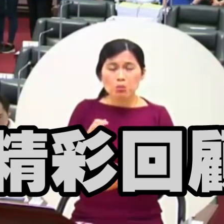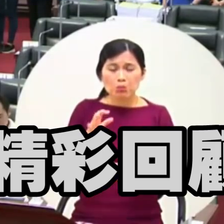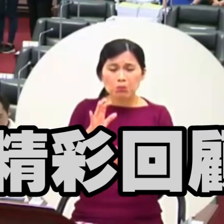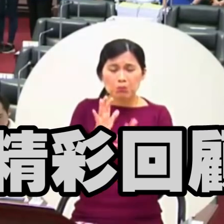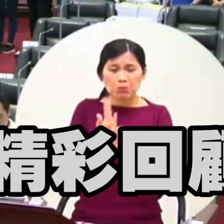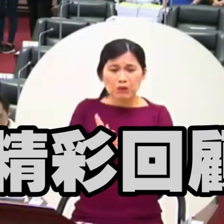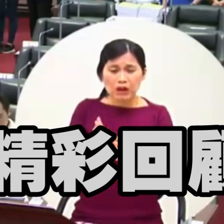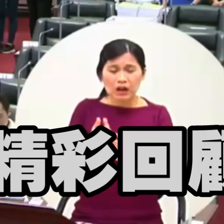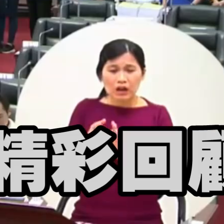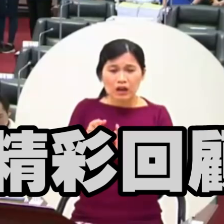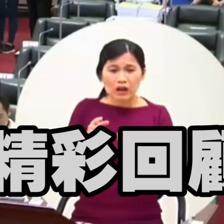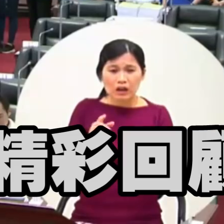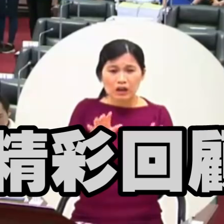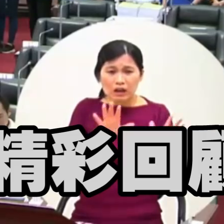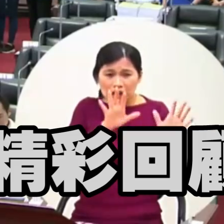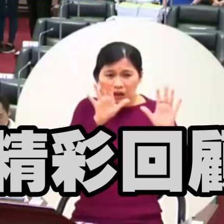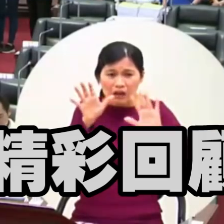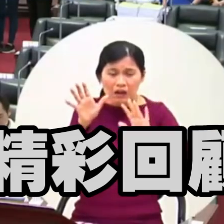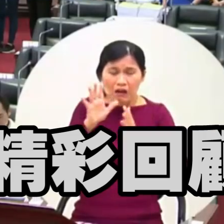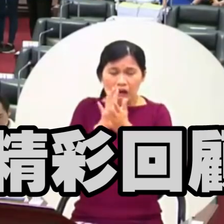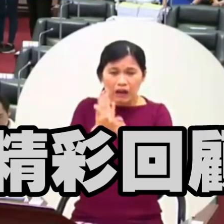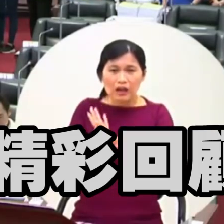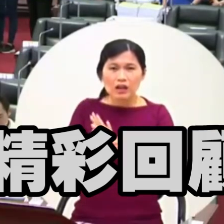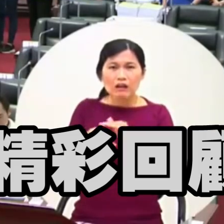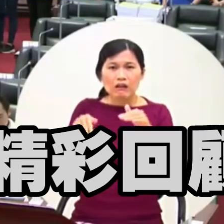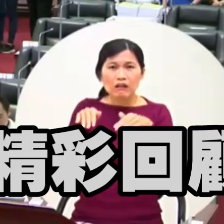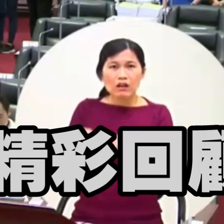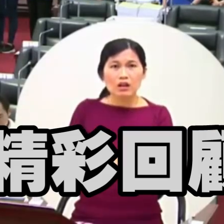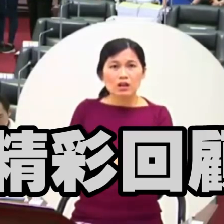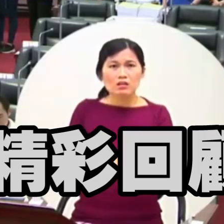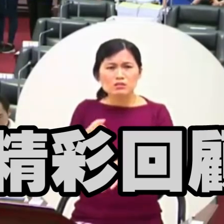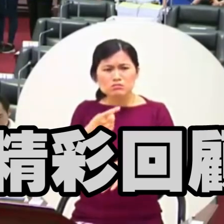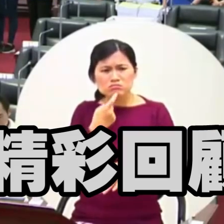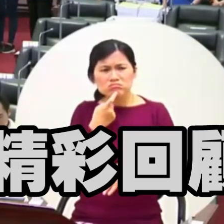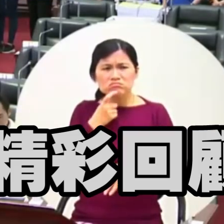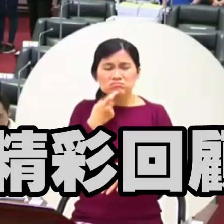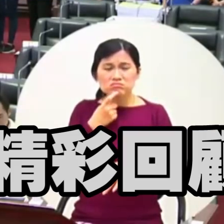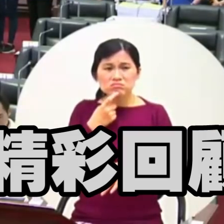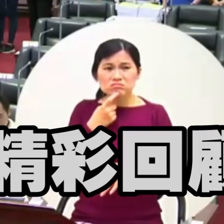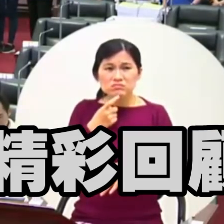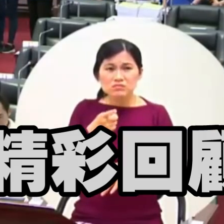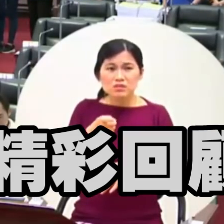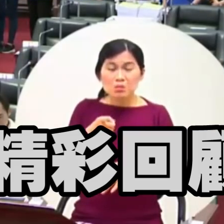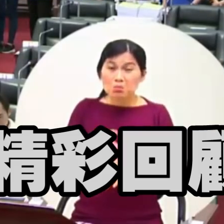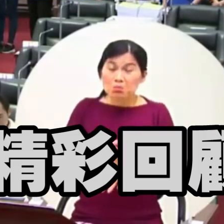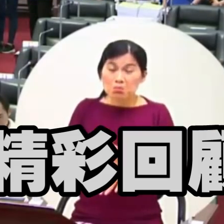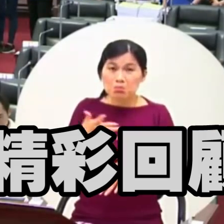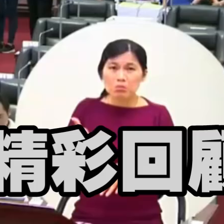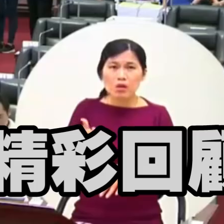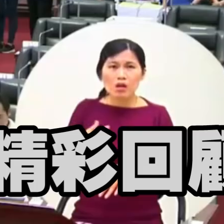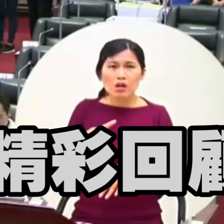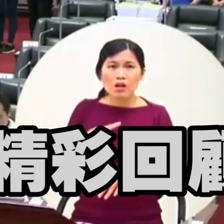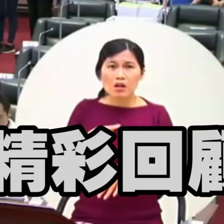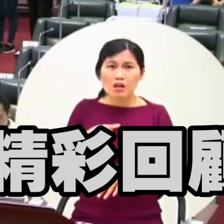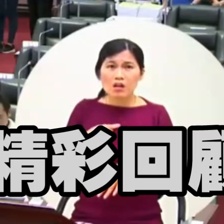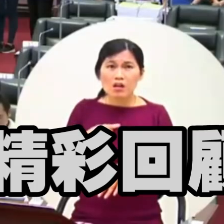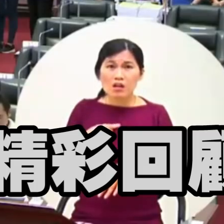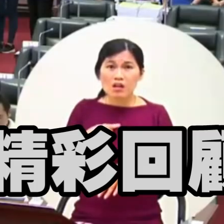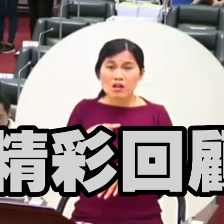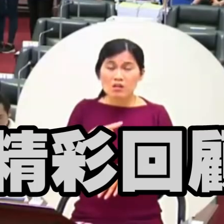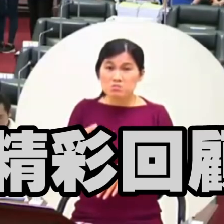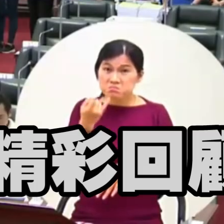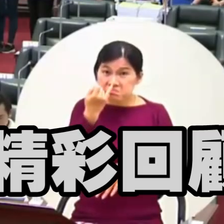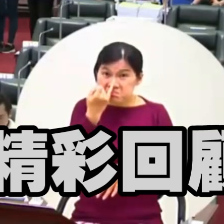啊！你袂感觉奇怪吗？啊！啊！你袂感觉讲你愧对高雄市吗？你也看卖，即摆已经